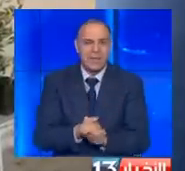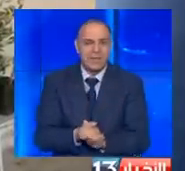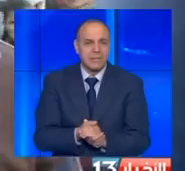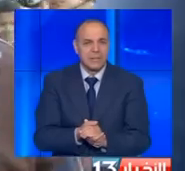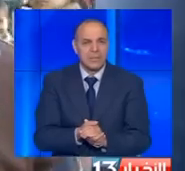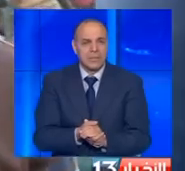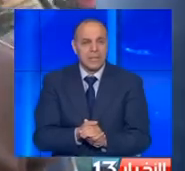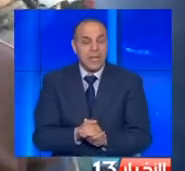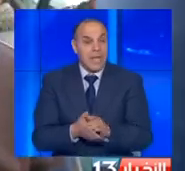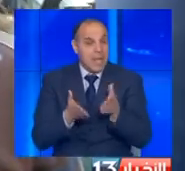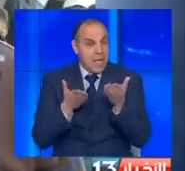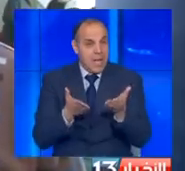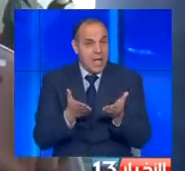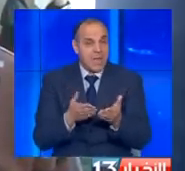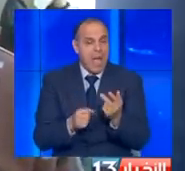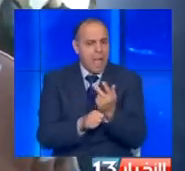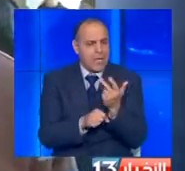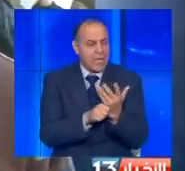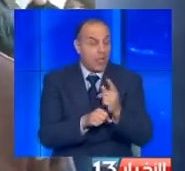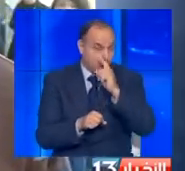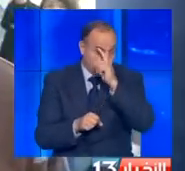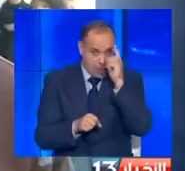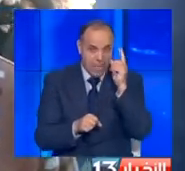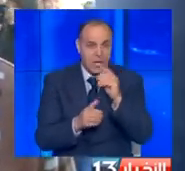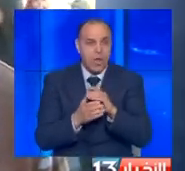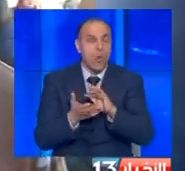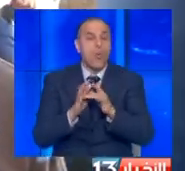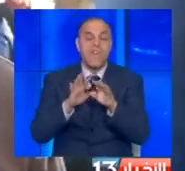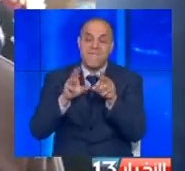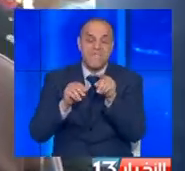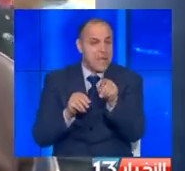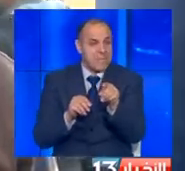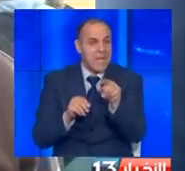الطريقه انه بحول الله العائله